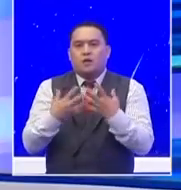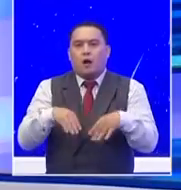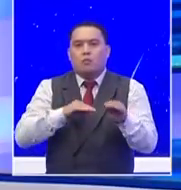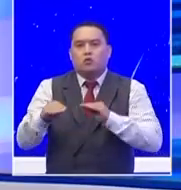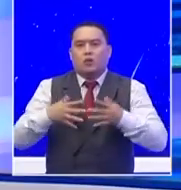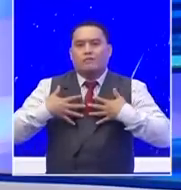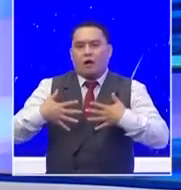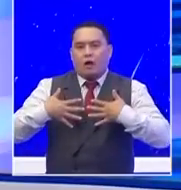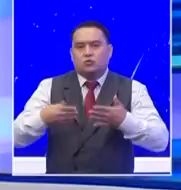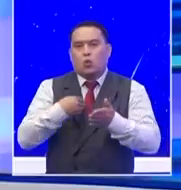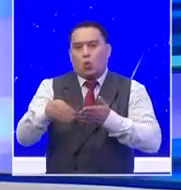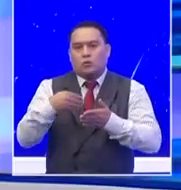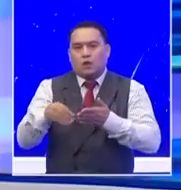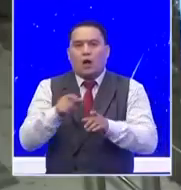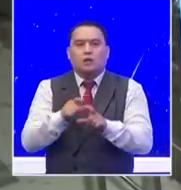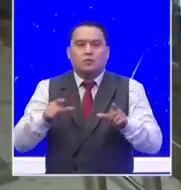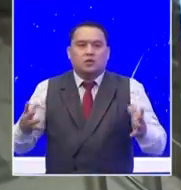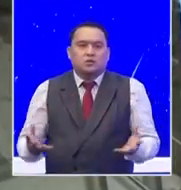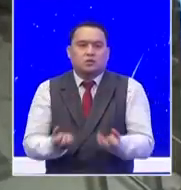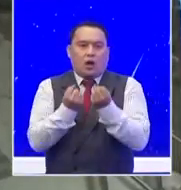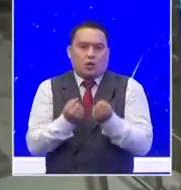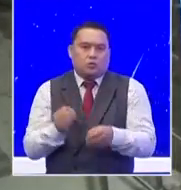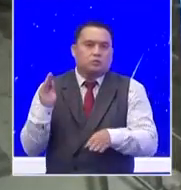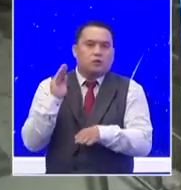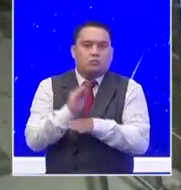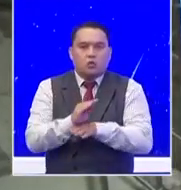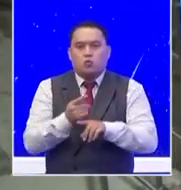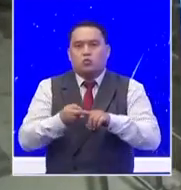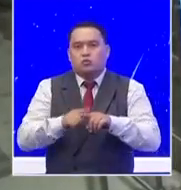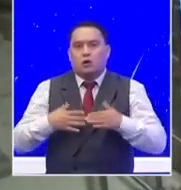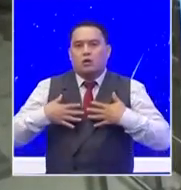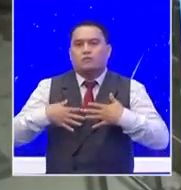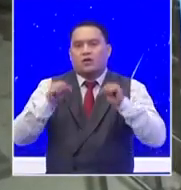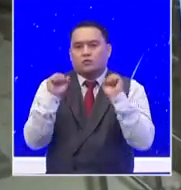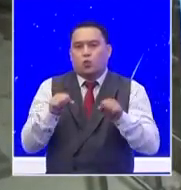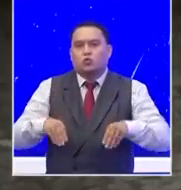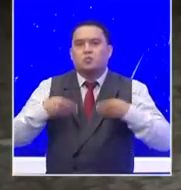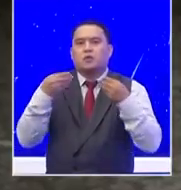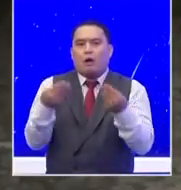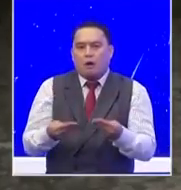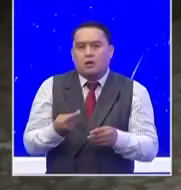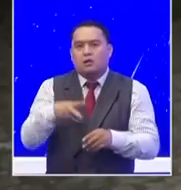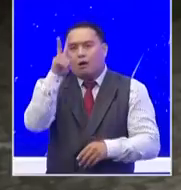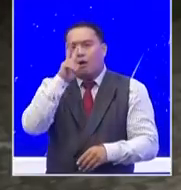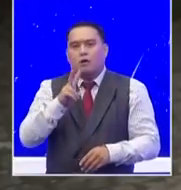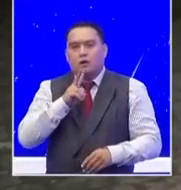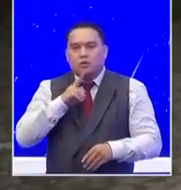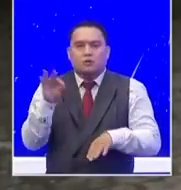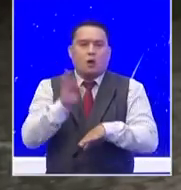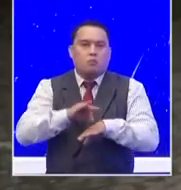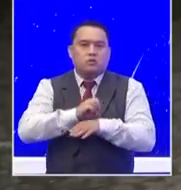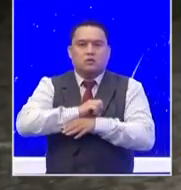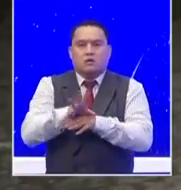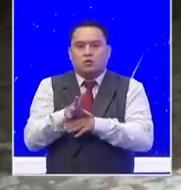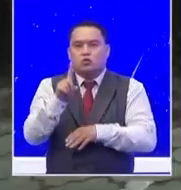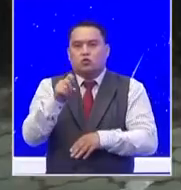Енді медициналық құрылғылар адам өмірін сақтап қалуға қосымша тыныс алуға мүмкіндік береді. Жалпы аймақта соңғы 2 айда